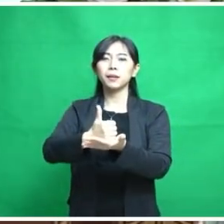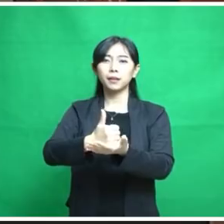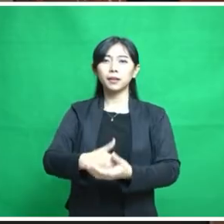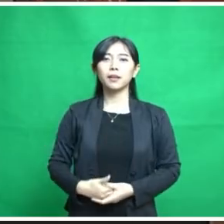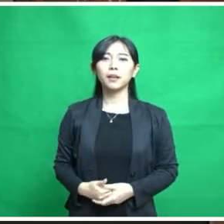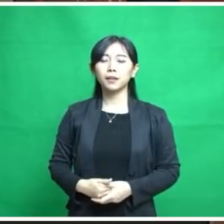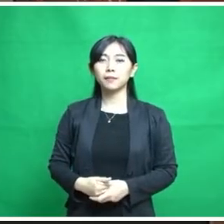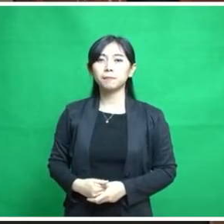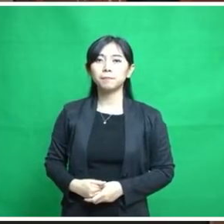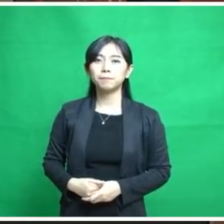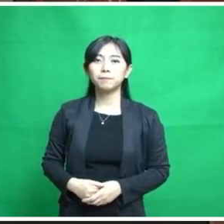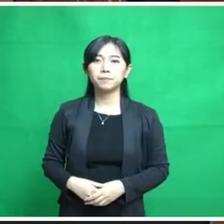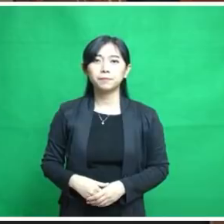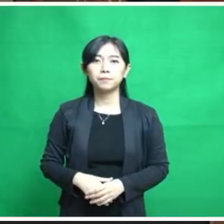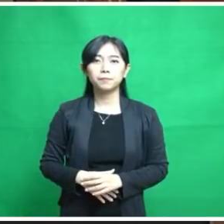Amin.